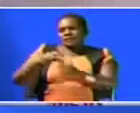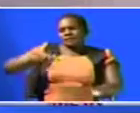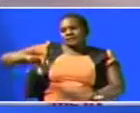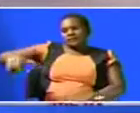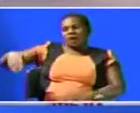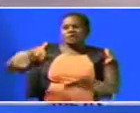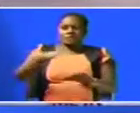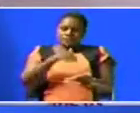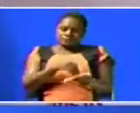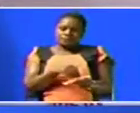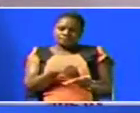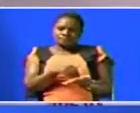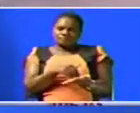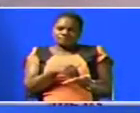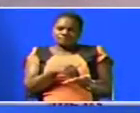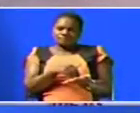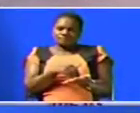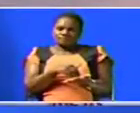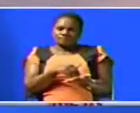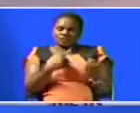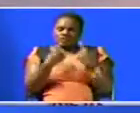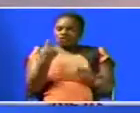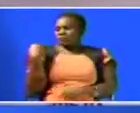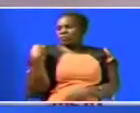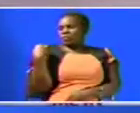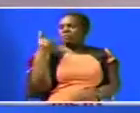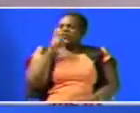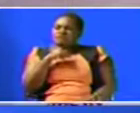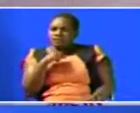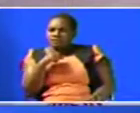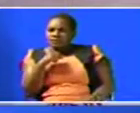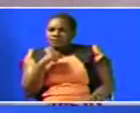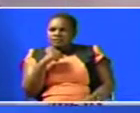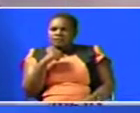centers, and this was again talked about yesterday,